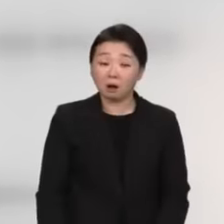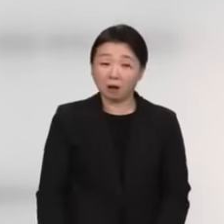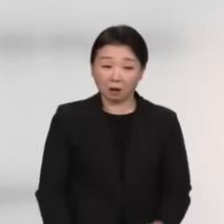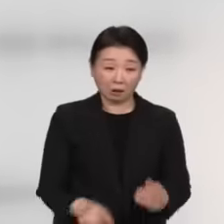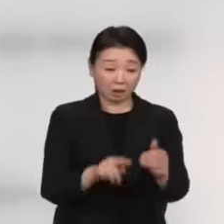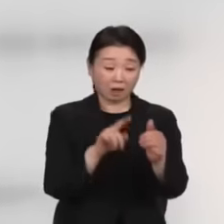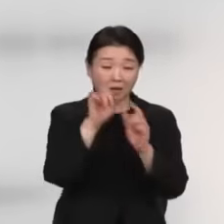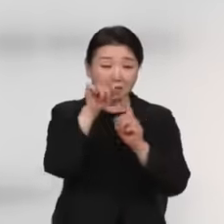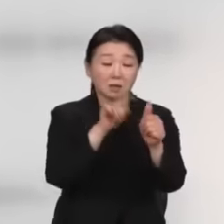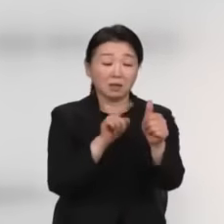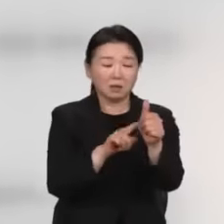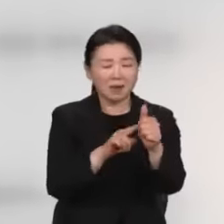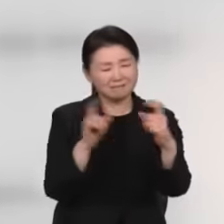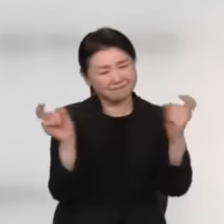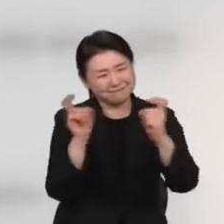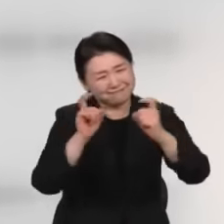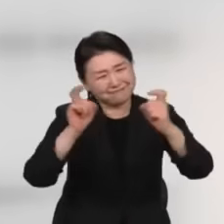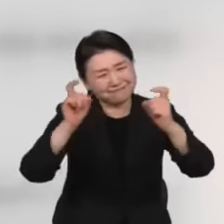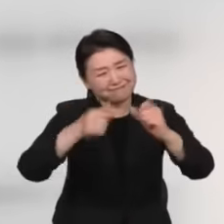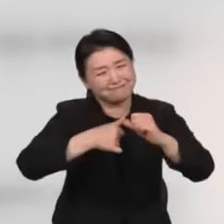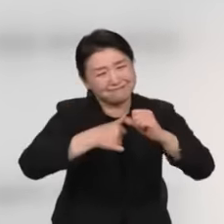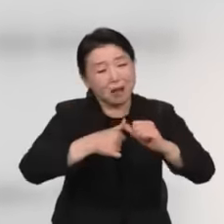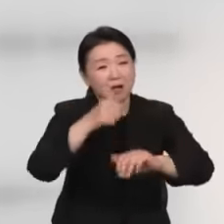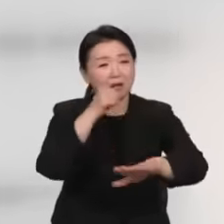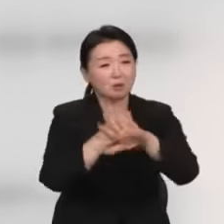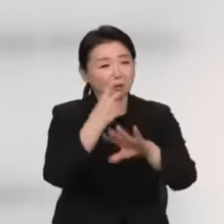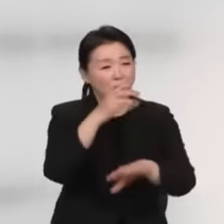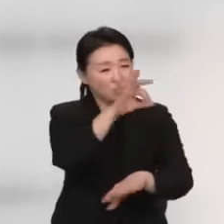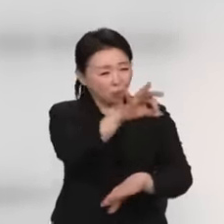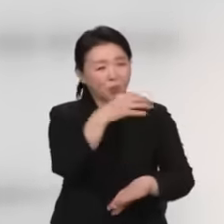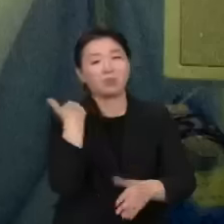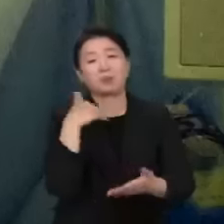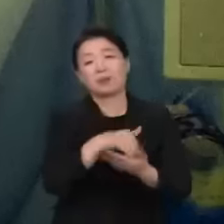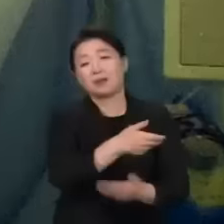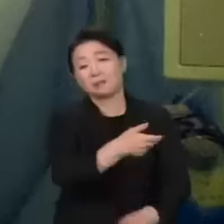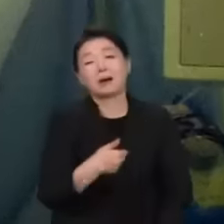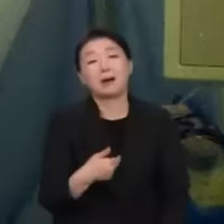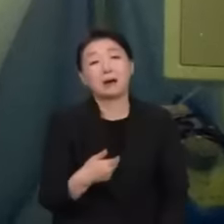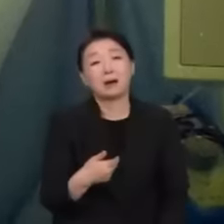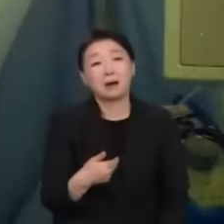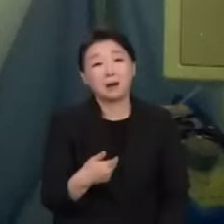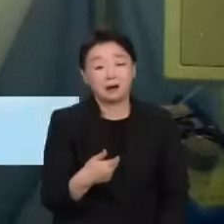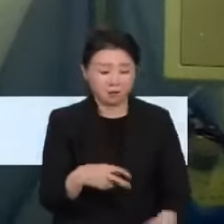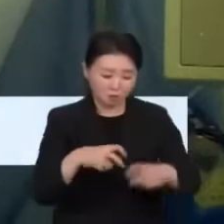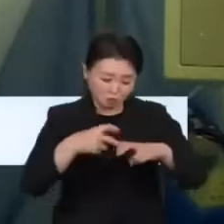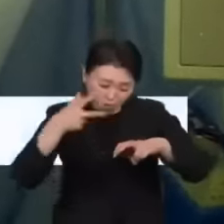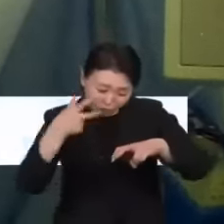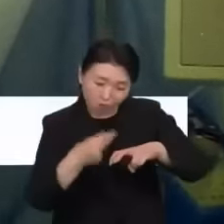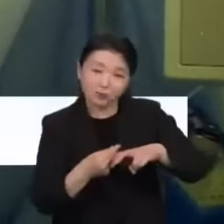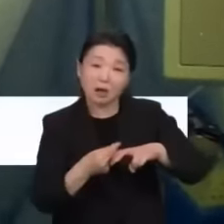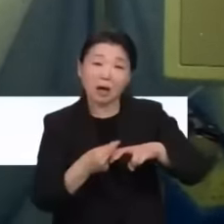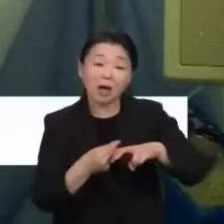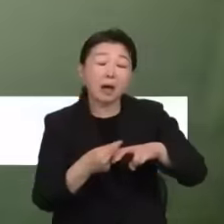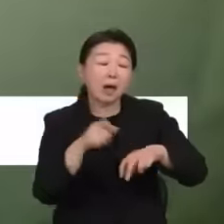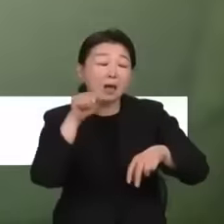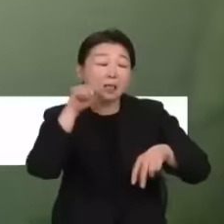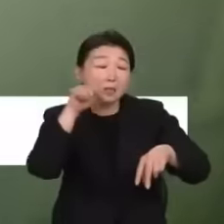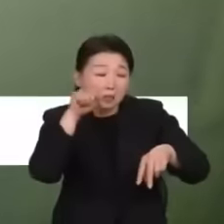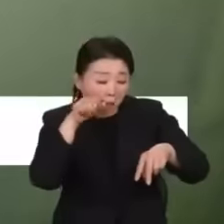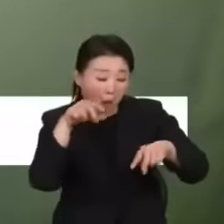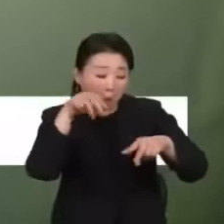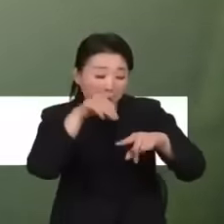달간 실랑이를 벌인 끝에야 보험금을 받을 수 있었습니다. 이 같은 무릎주사와 전립선 결찰술